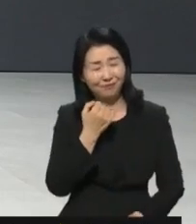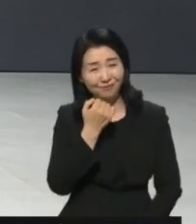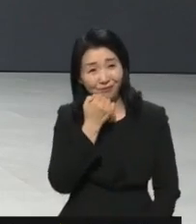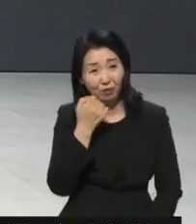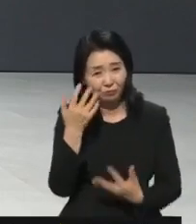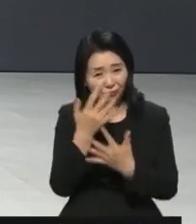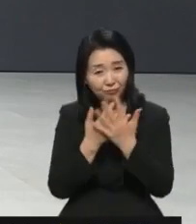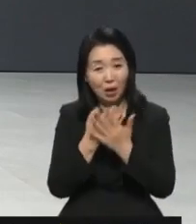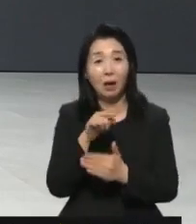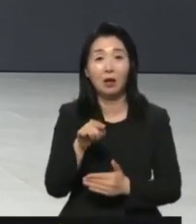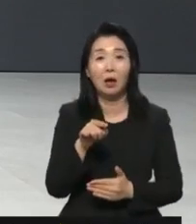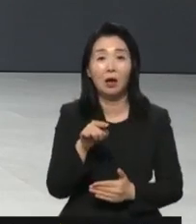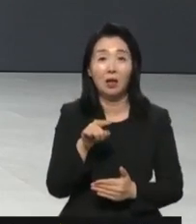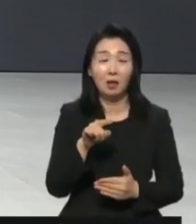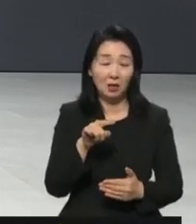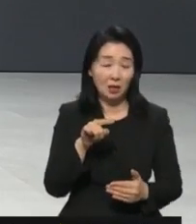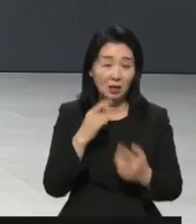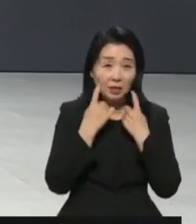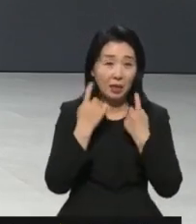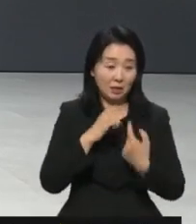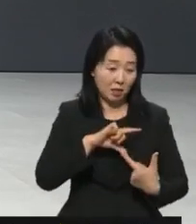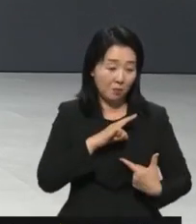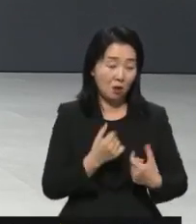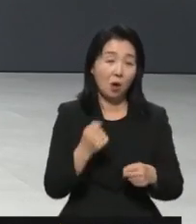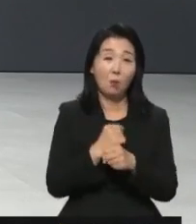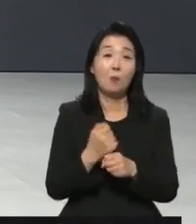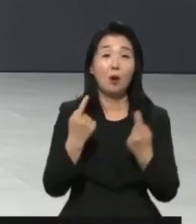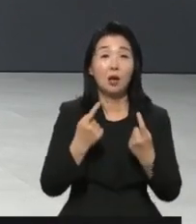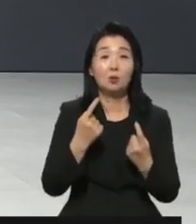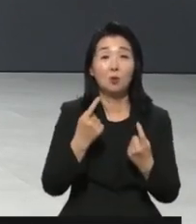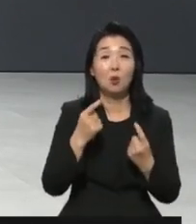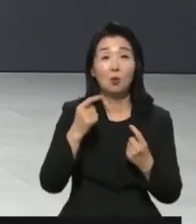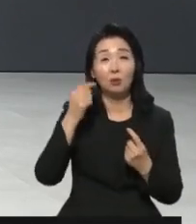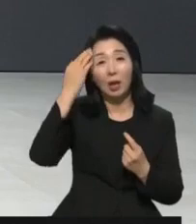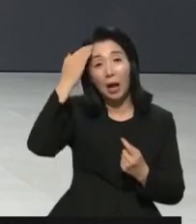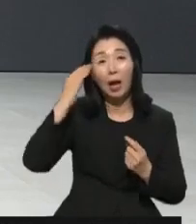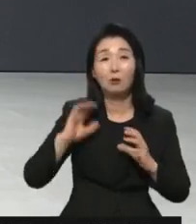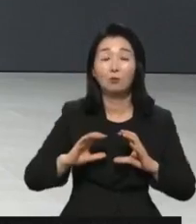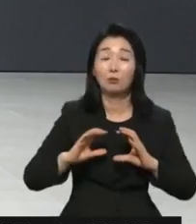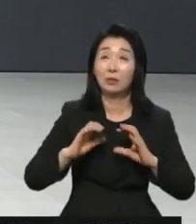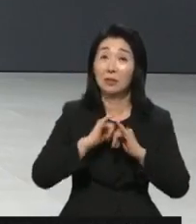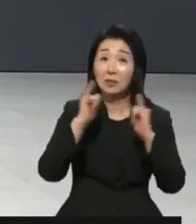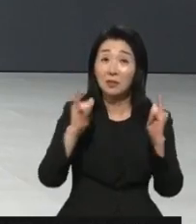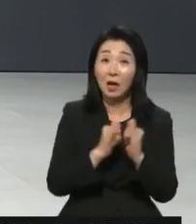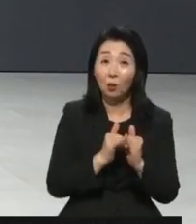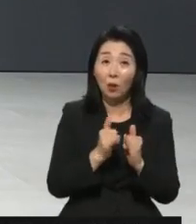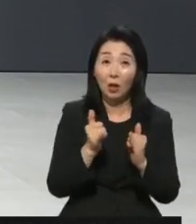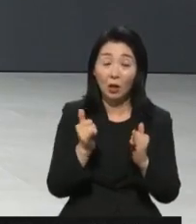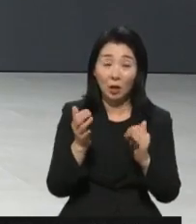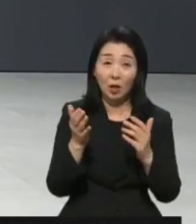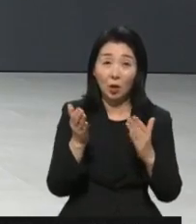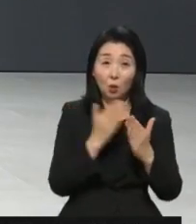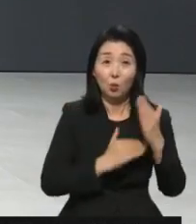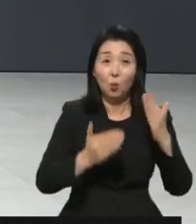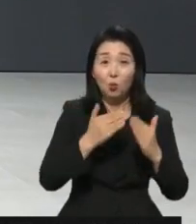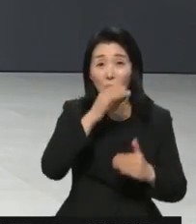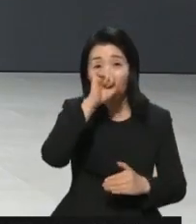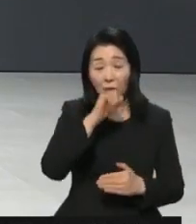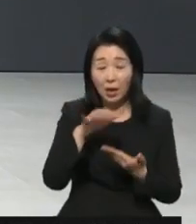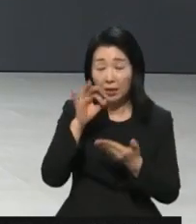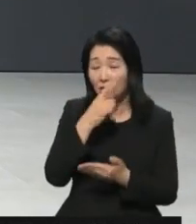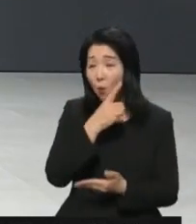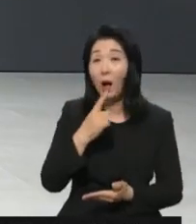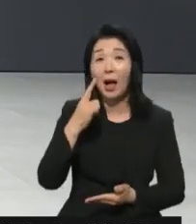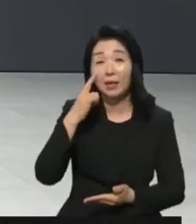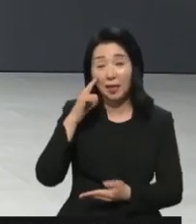명예 회복보다는 우리 사회의 공동선과 가치를 확인하고 또 미래 비전을 밝히는 과정이 우리 선거가 됐으면 합니다.